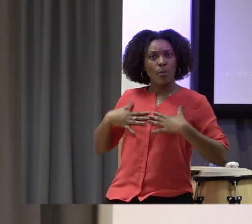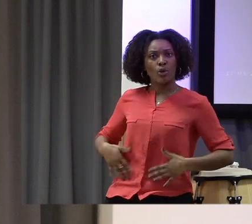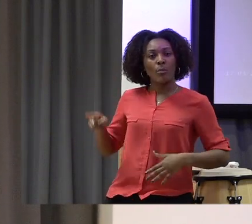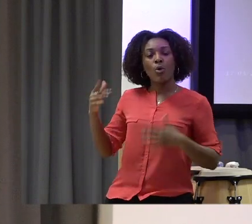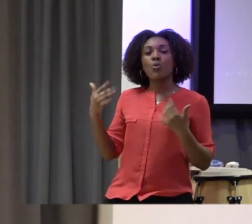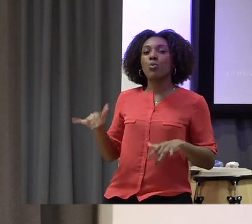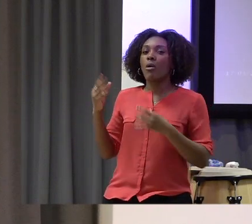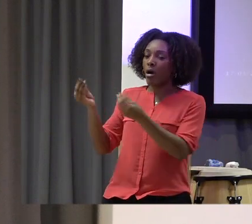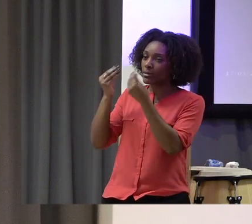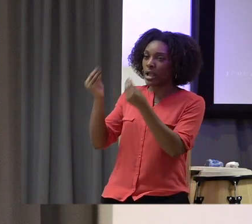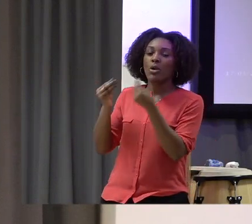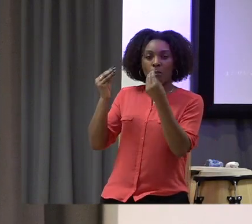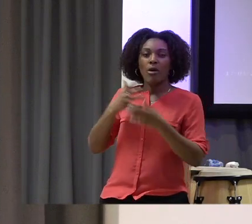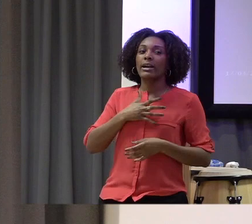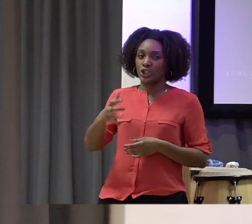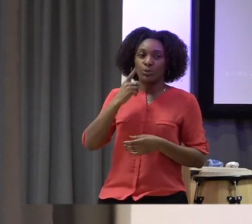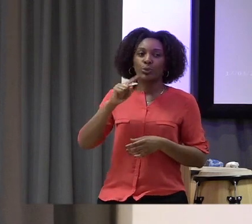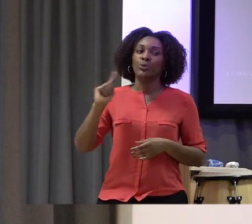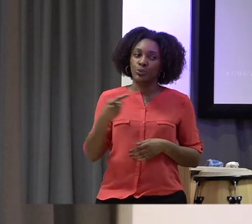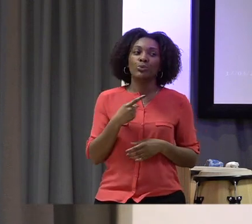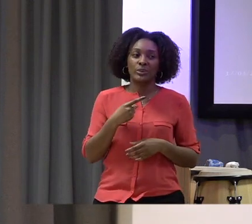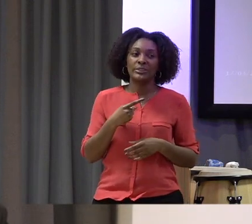riche d'enseignements pour nous.